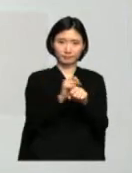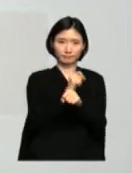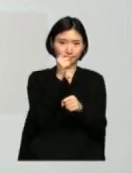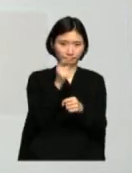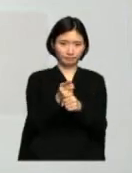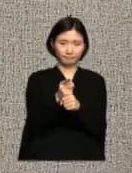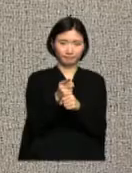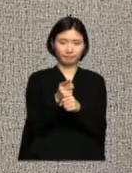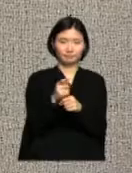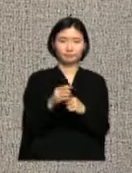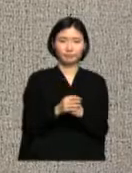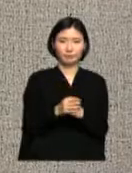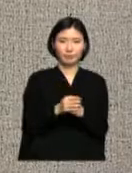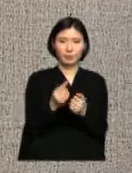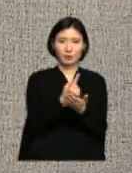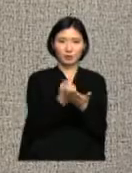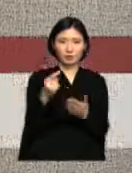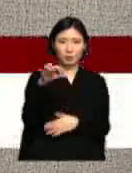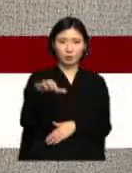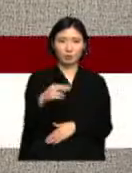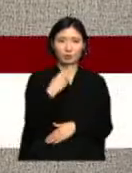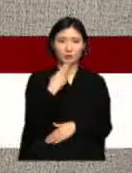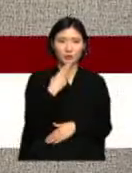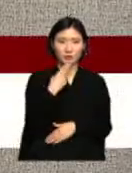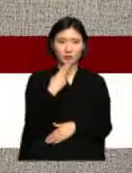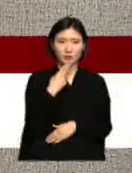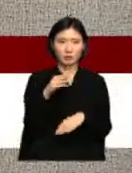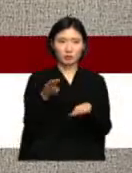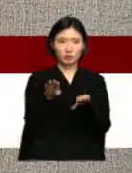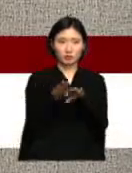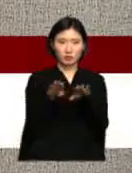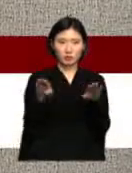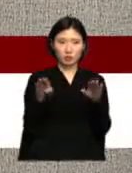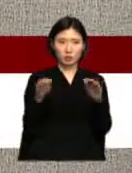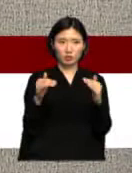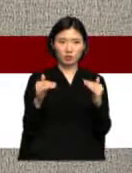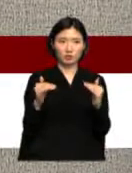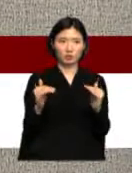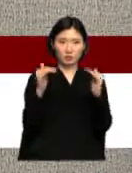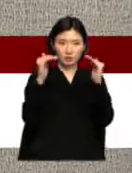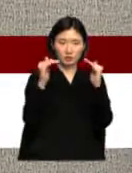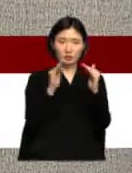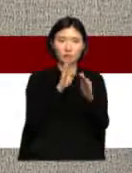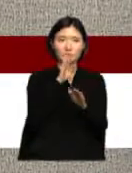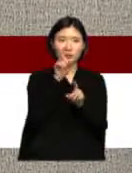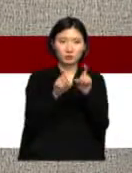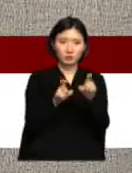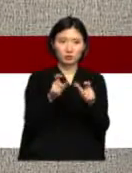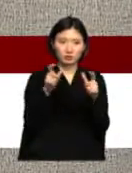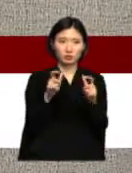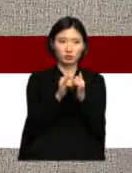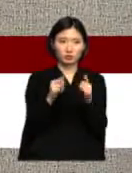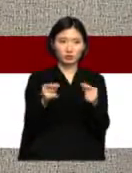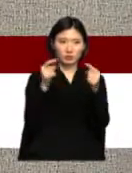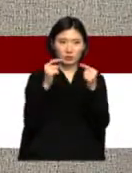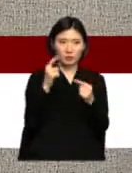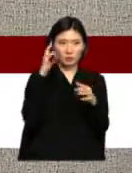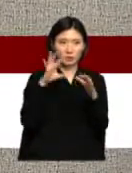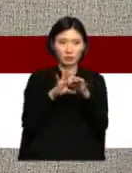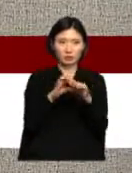특징입니다. 소외되는 지역 없이 균형 성장을 실현을 하고 지역 주민의 참여 관심으로 같이 만든 서울을 구현할 수 있을